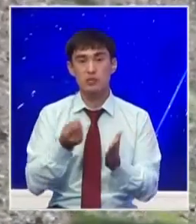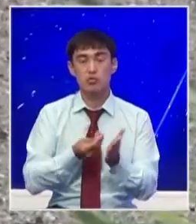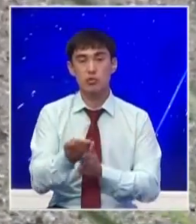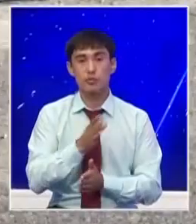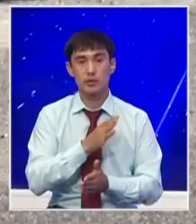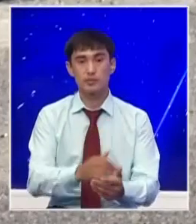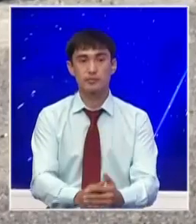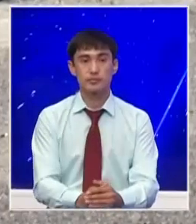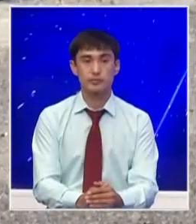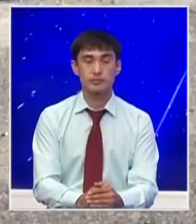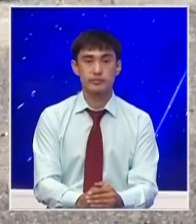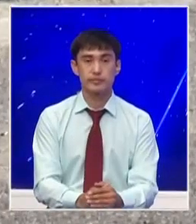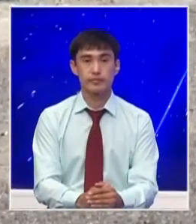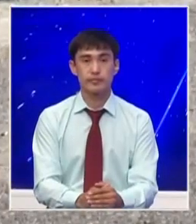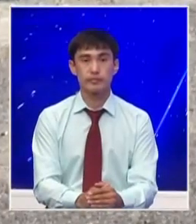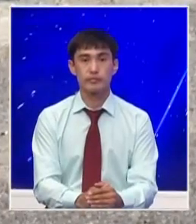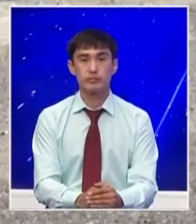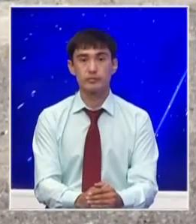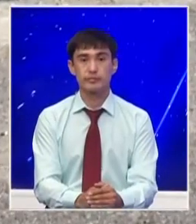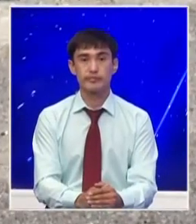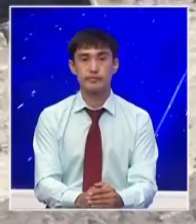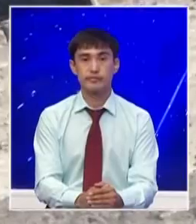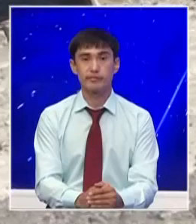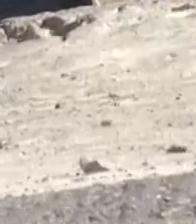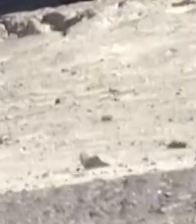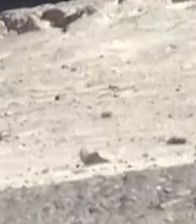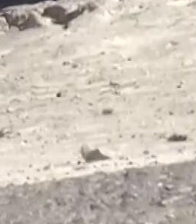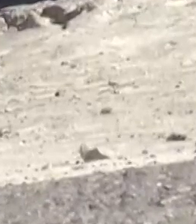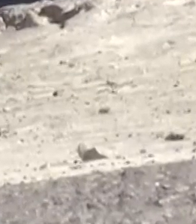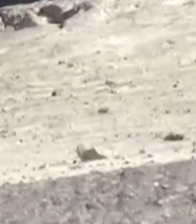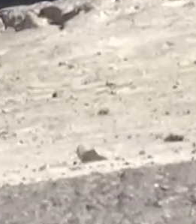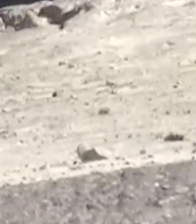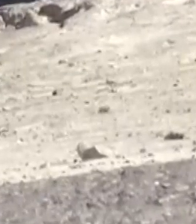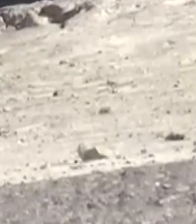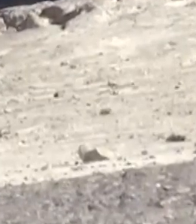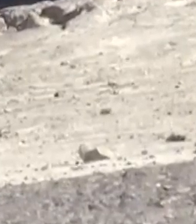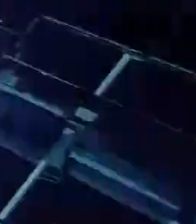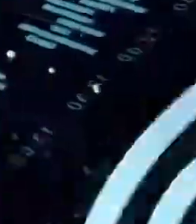қаржы бөлініпті. Ақбота Оралқызы, Бекжан Кенжебай, Жетісу арнасы, Алматы облысынан.